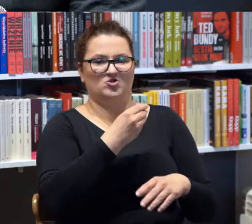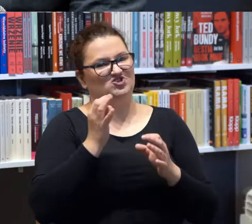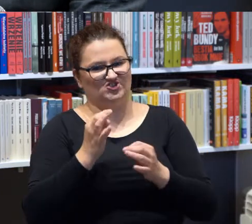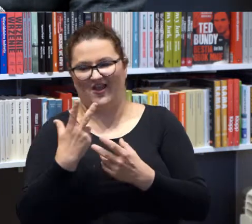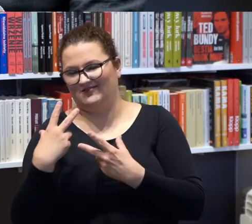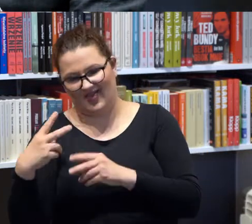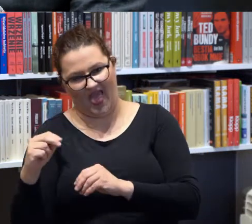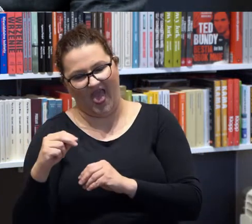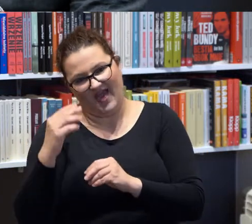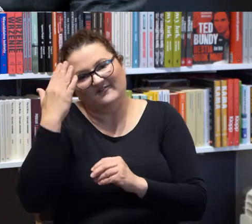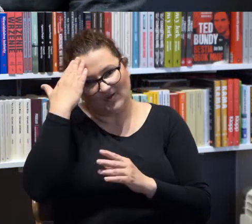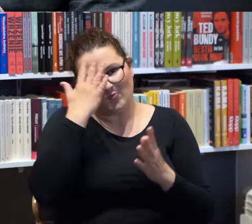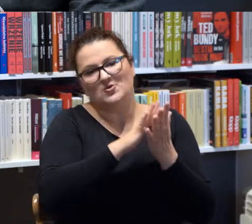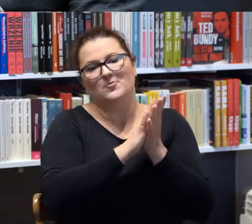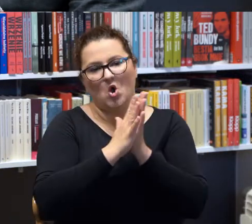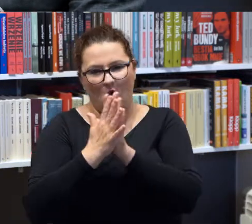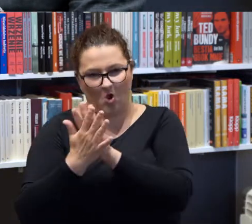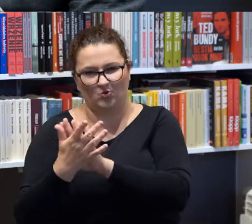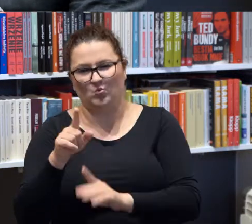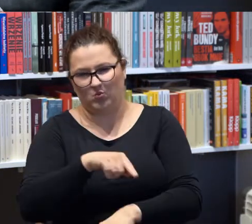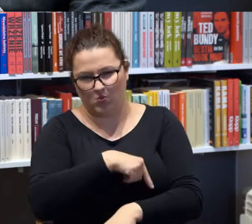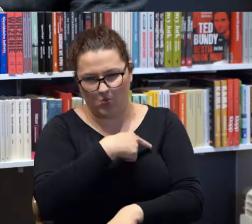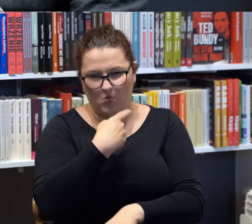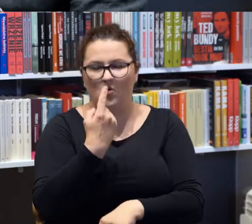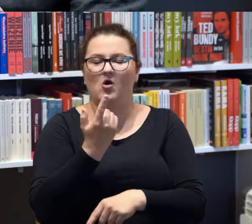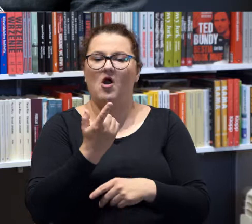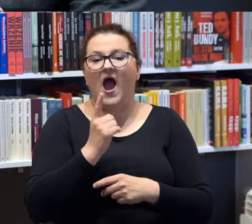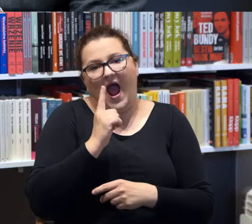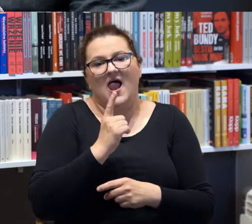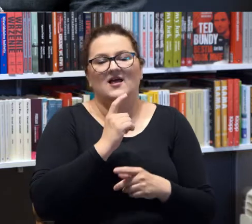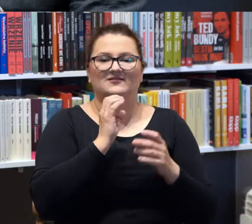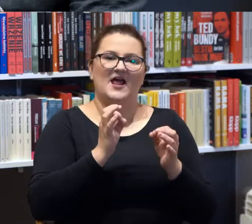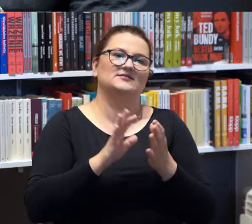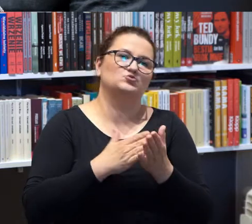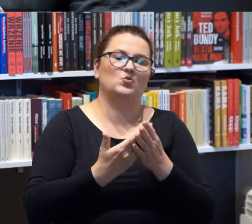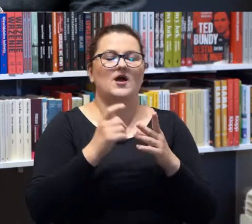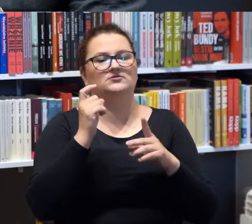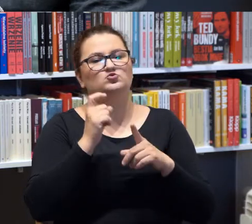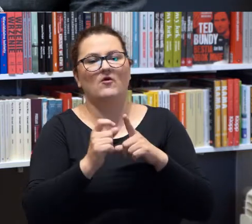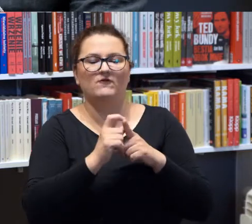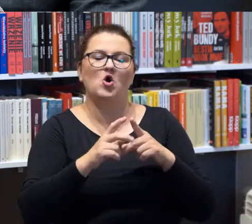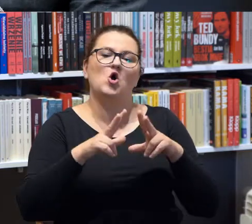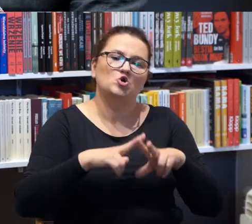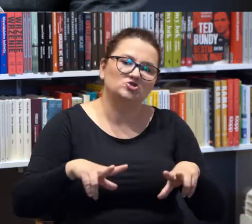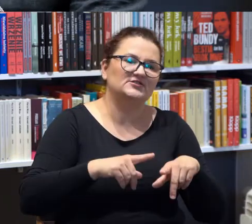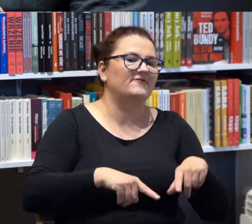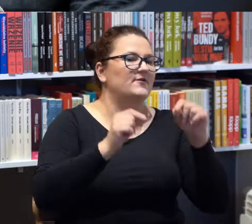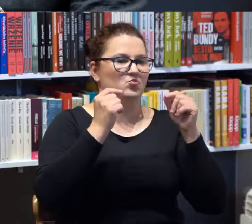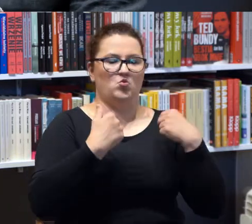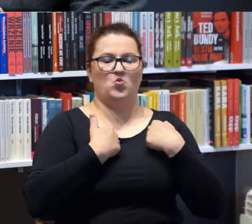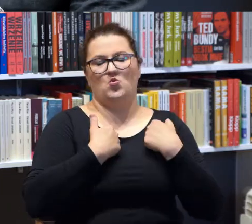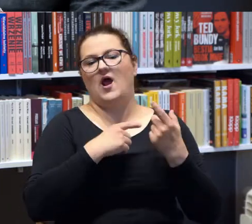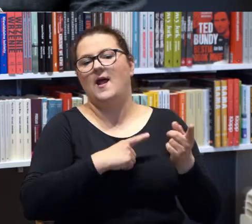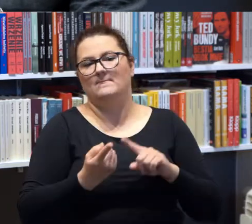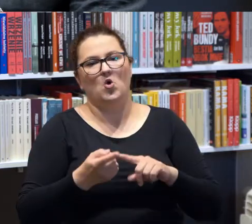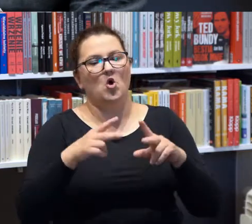jest proces, który trwa. Ale jednak mamy pojęcie rodziny z wyboru, rodziny tęczowej, rodziny jakiejś tam. Ta